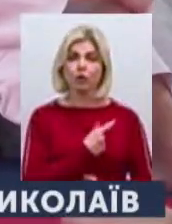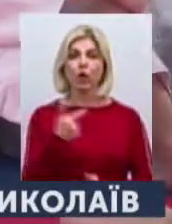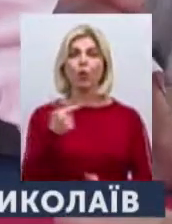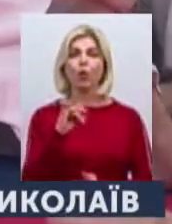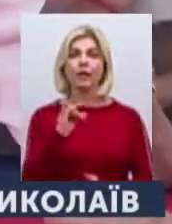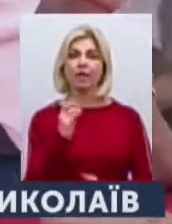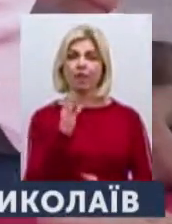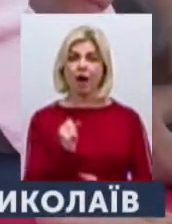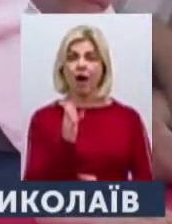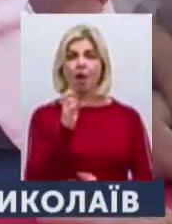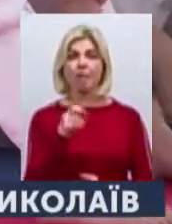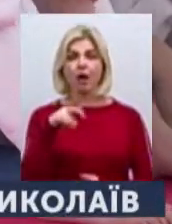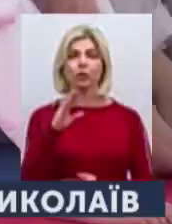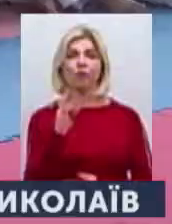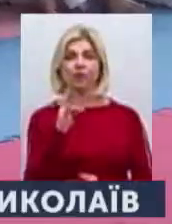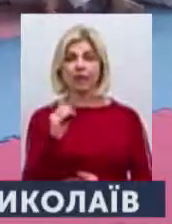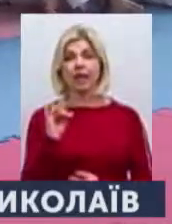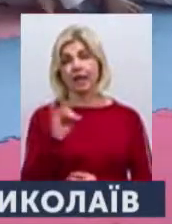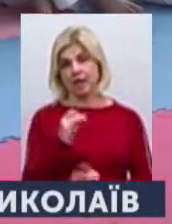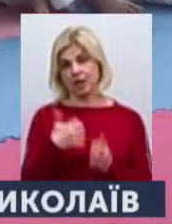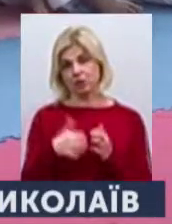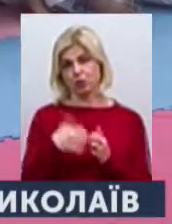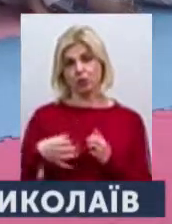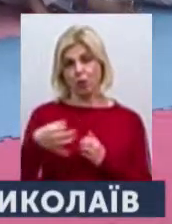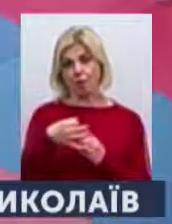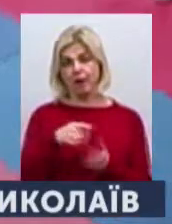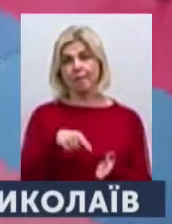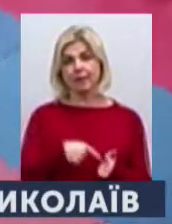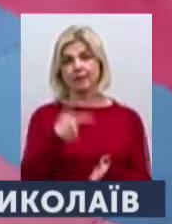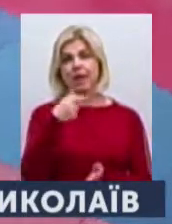Гурівки, Баловного, а також з Херсонської області, міста Генічеськ.